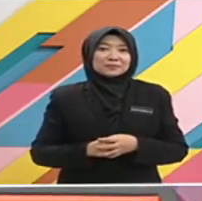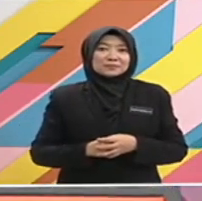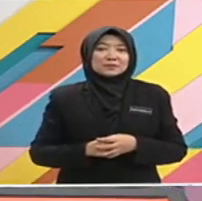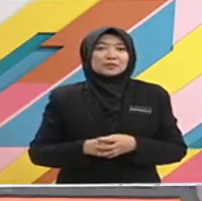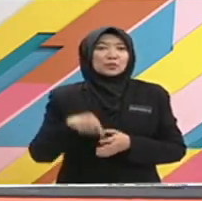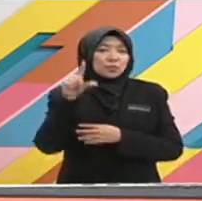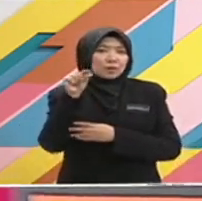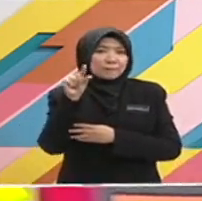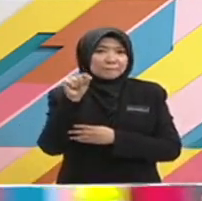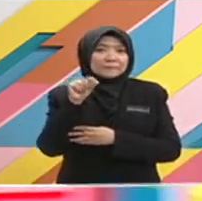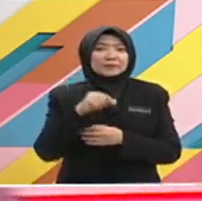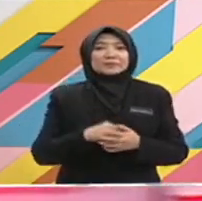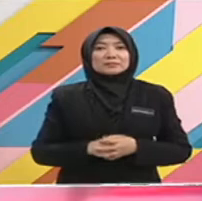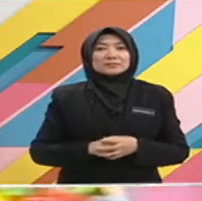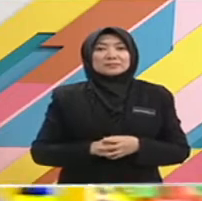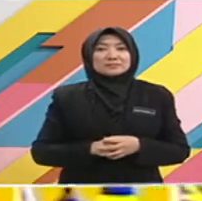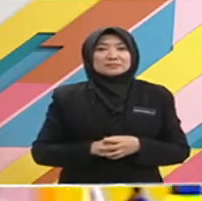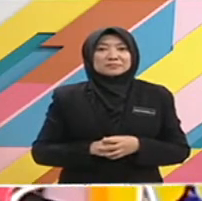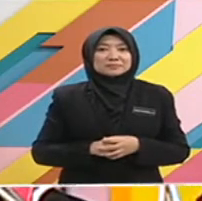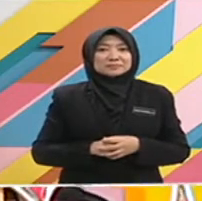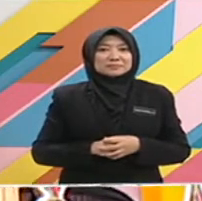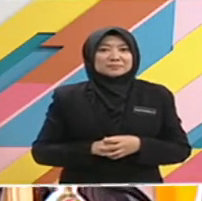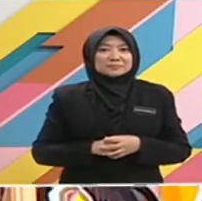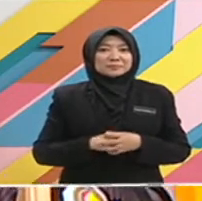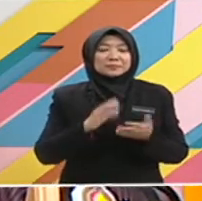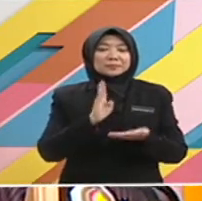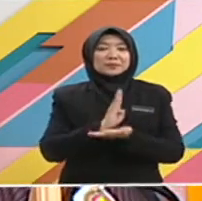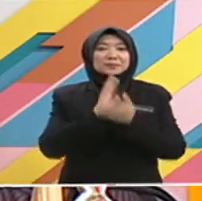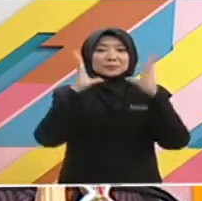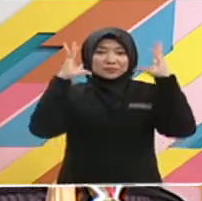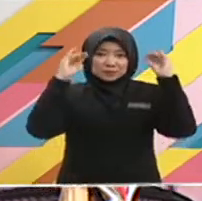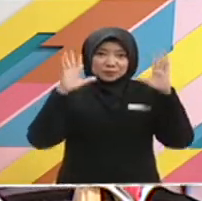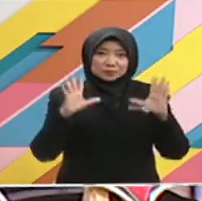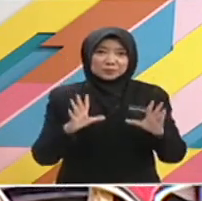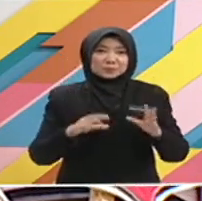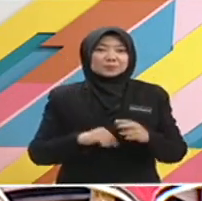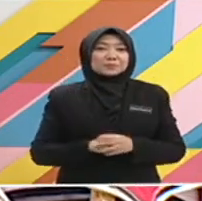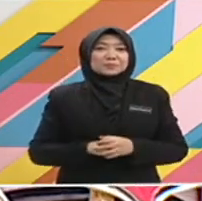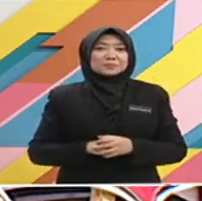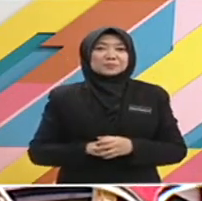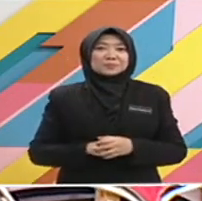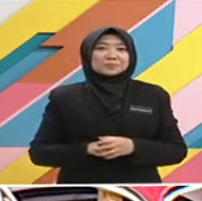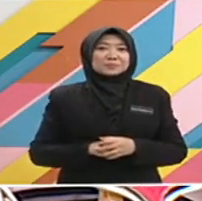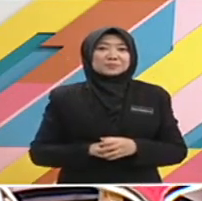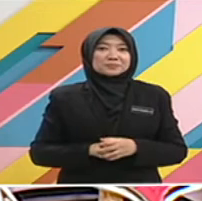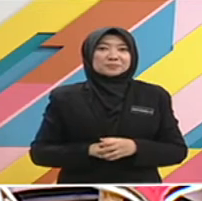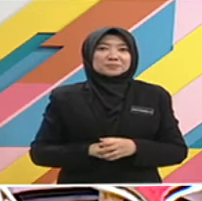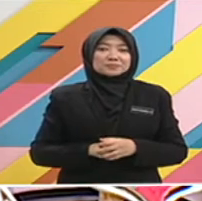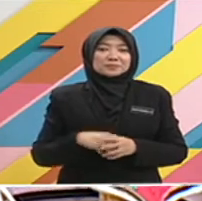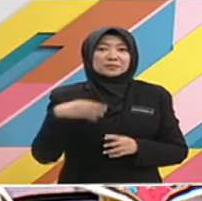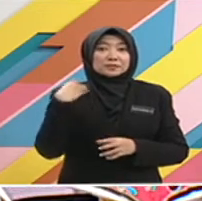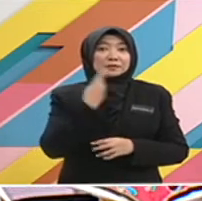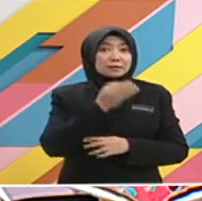gamkan. Saya akan cuba bantu cikgu. Okey, baiklah. Saya ada pelekat cikgu, boleh cikgu ya? Boleh, boleh. Pelekat di mana kita